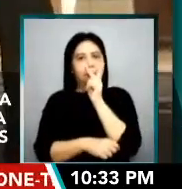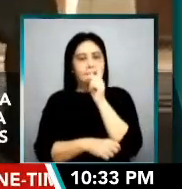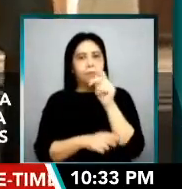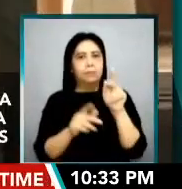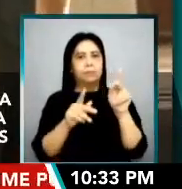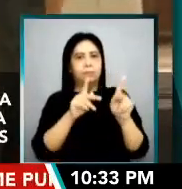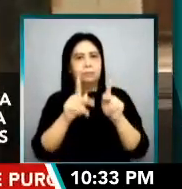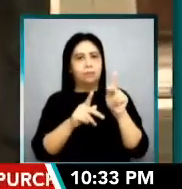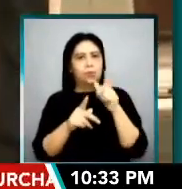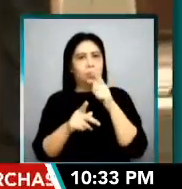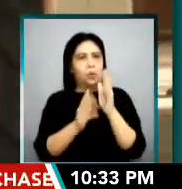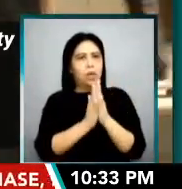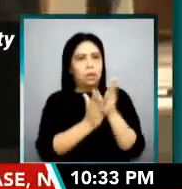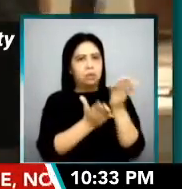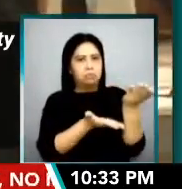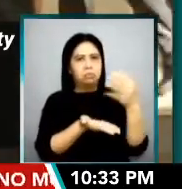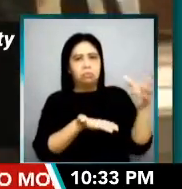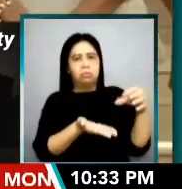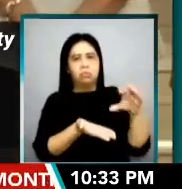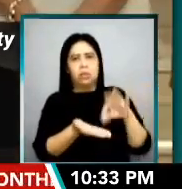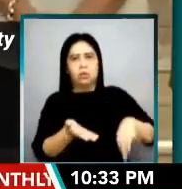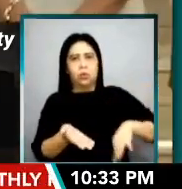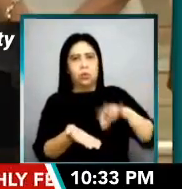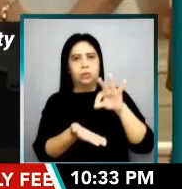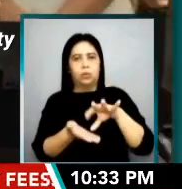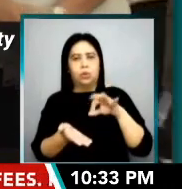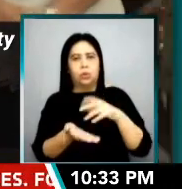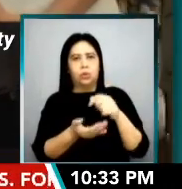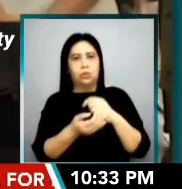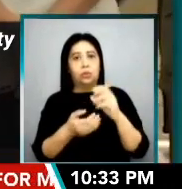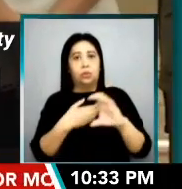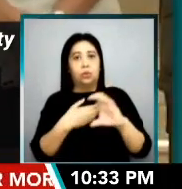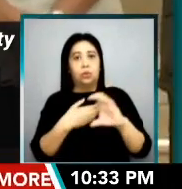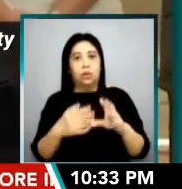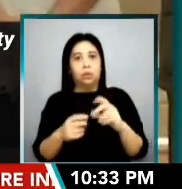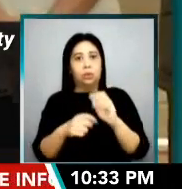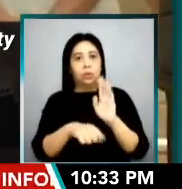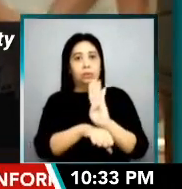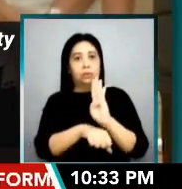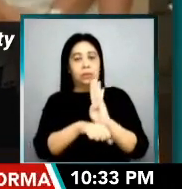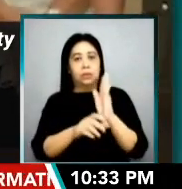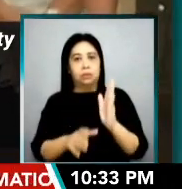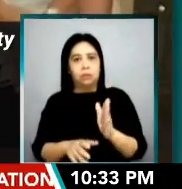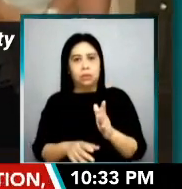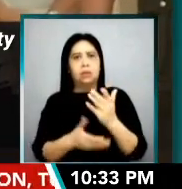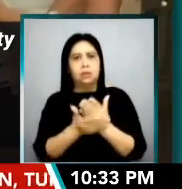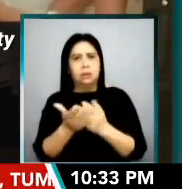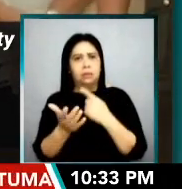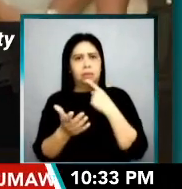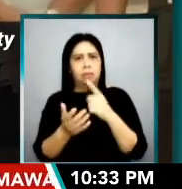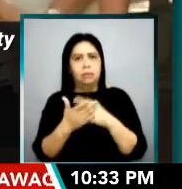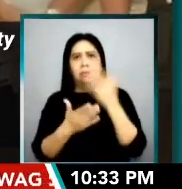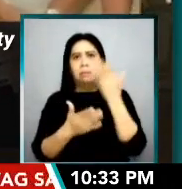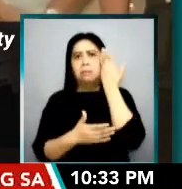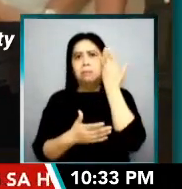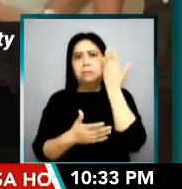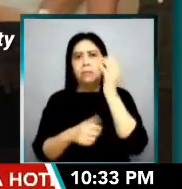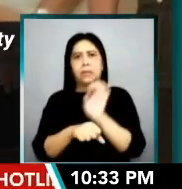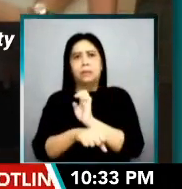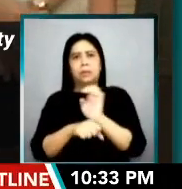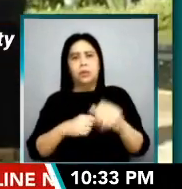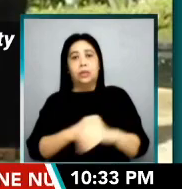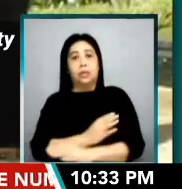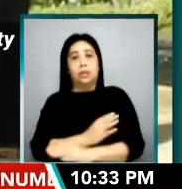humihingi ng kontribusyon mula sa mga kontraktor at negosyante. Meron din daw nagpapanggap na empleyado ng Davao City